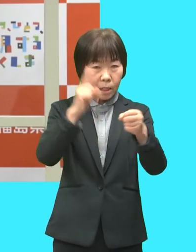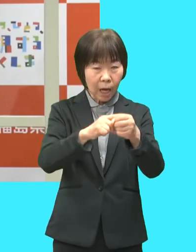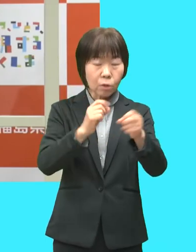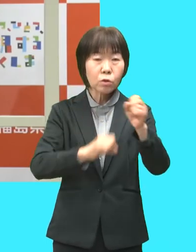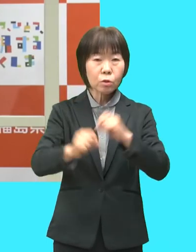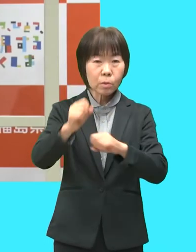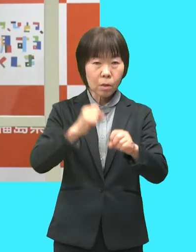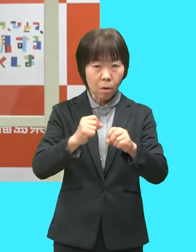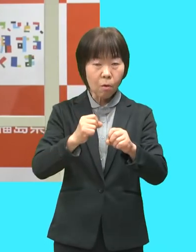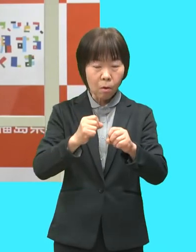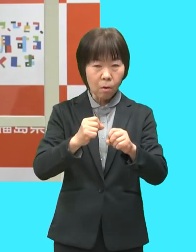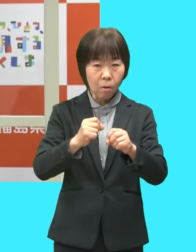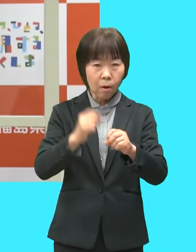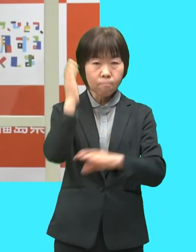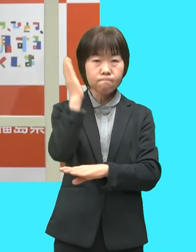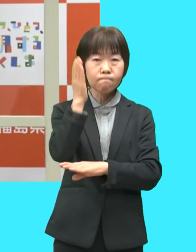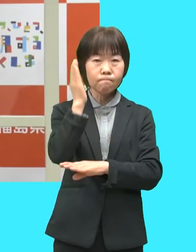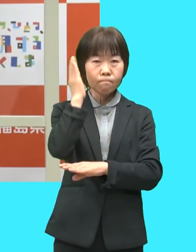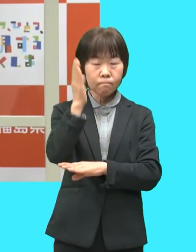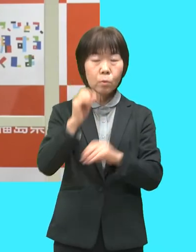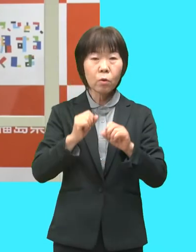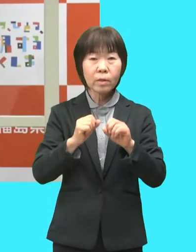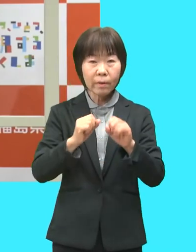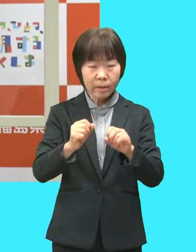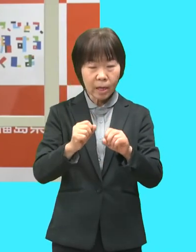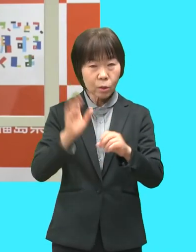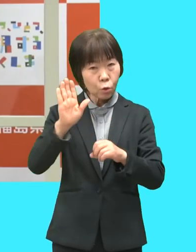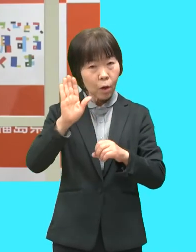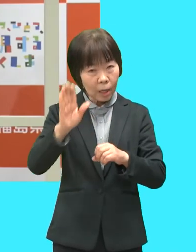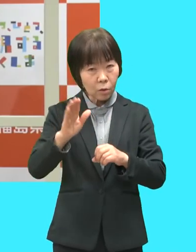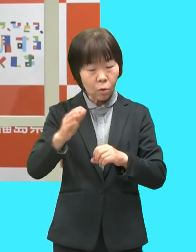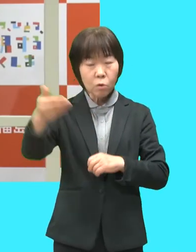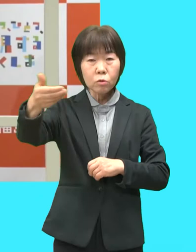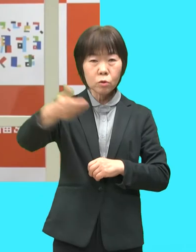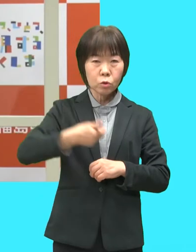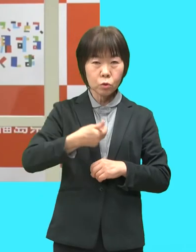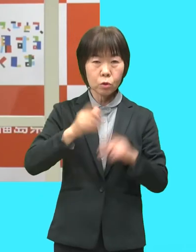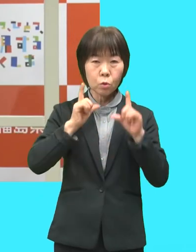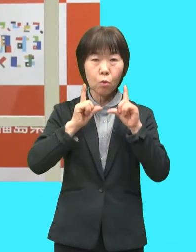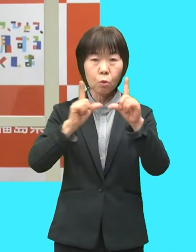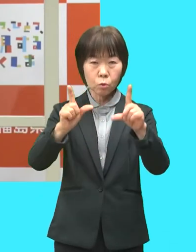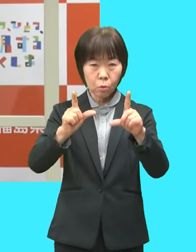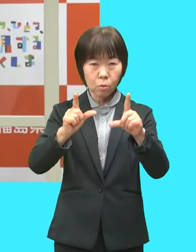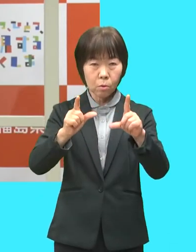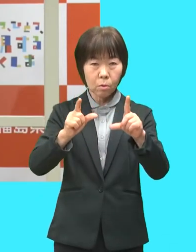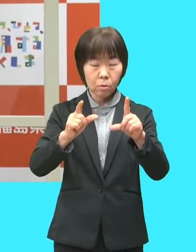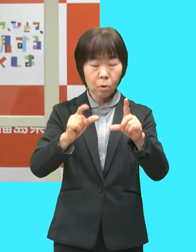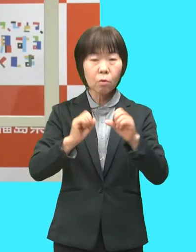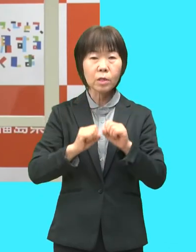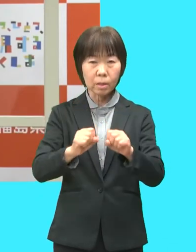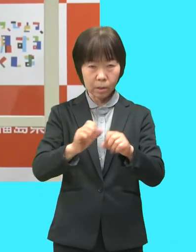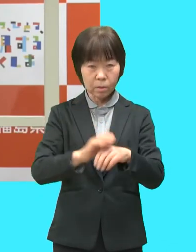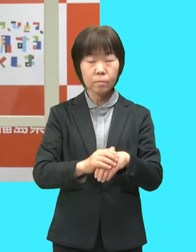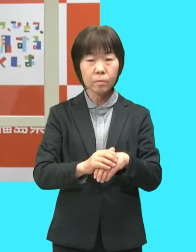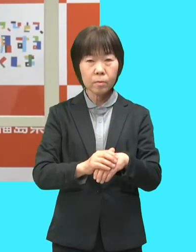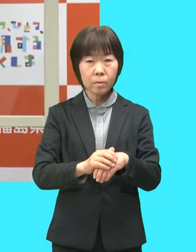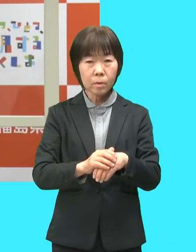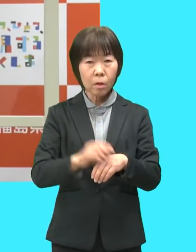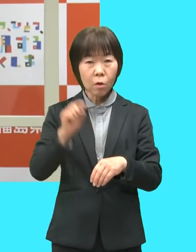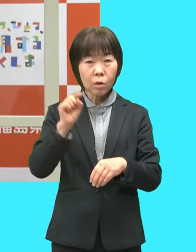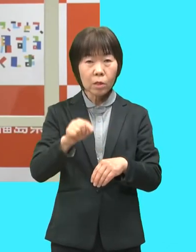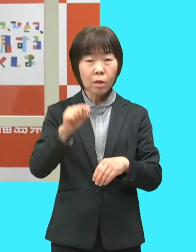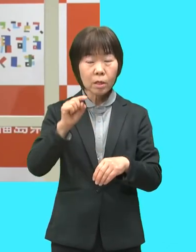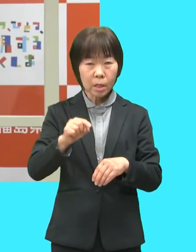使ってプレゼンテーションを行いまして、その後質疑応答を受けるということを続けております。こういったことによ